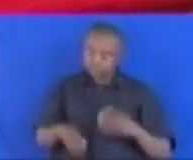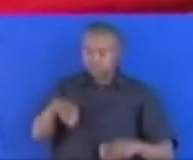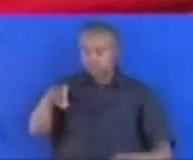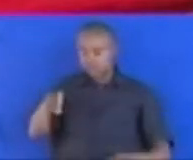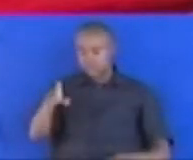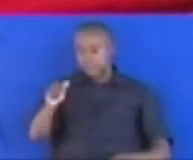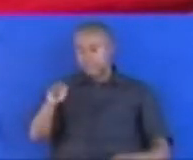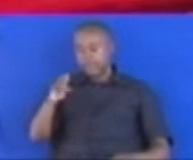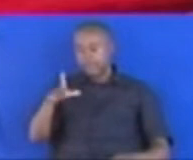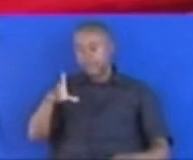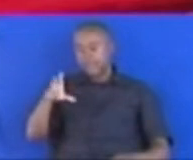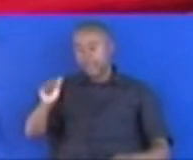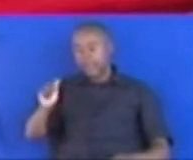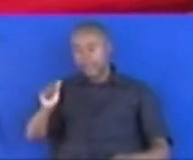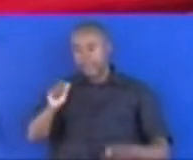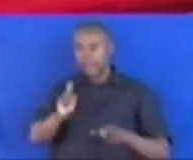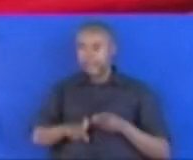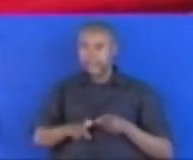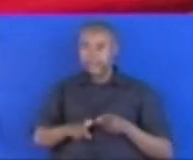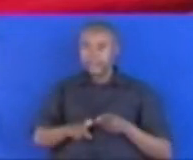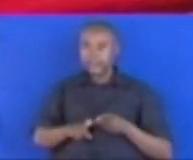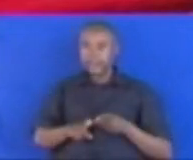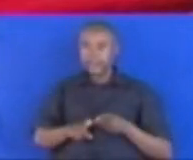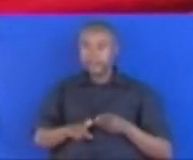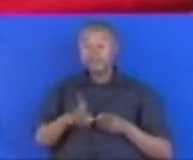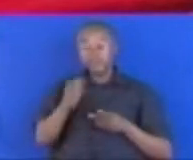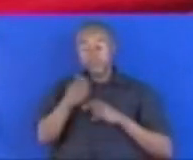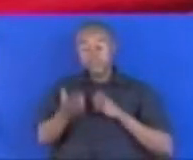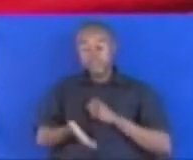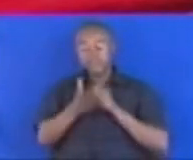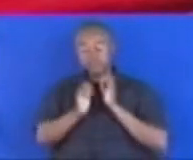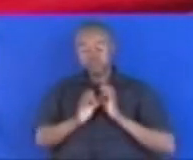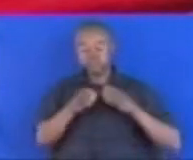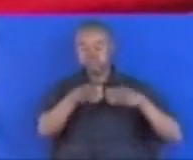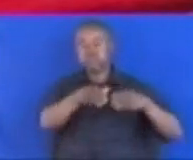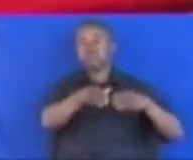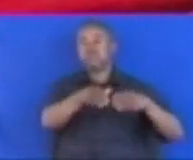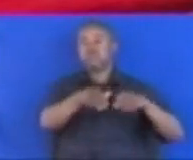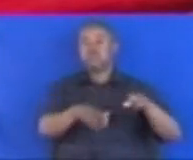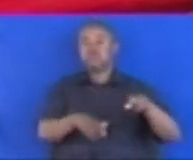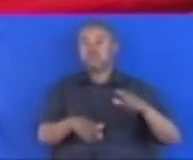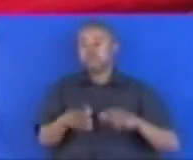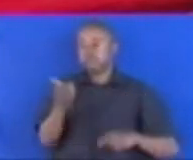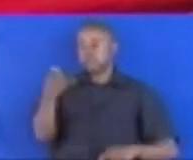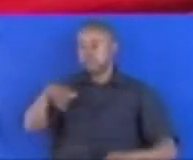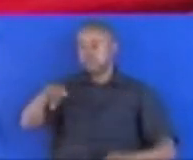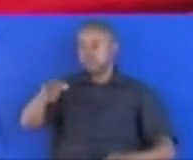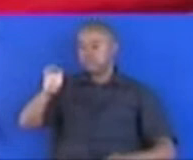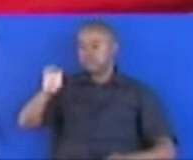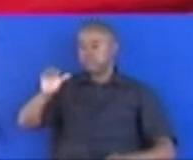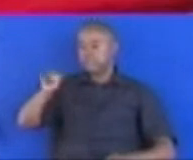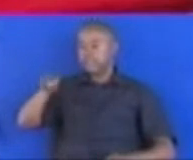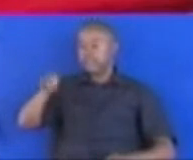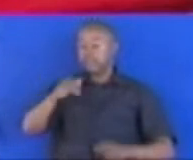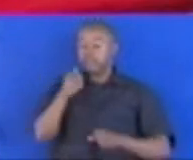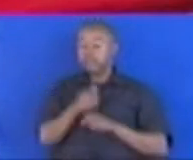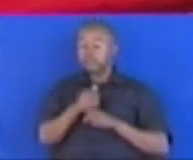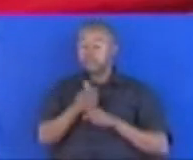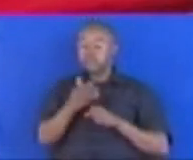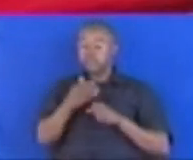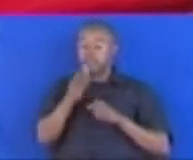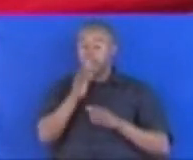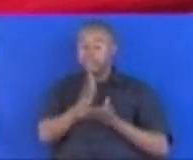ndugu Nyamwanja Chalimeji, pamoja na msaidizi wa kamati ndugu Jenny Nderusi kwa kuhakikisha shughuli zote za kamati